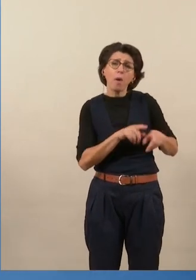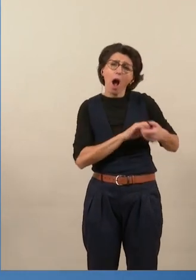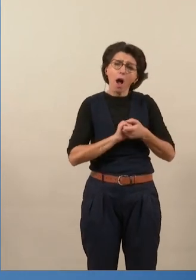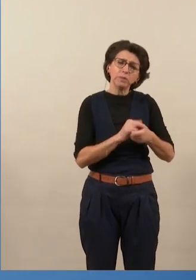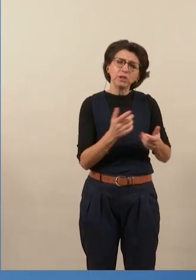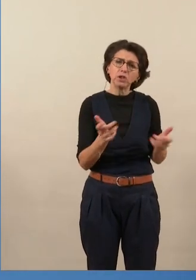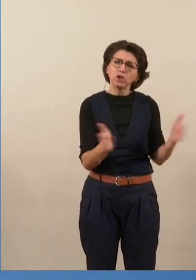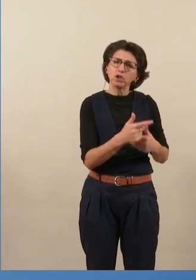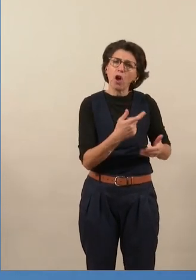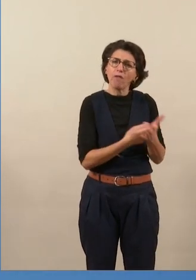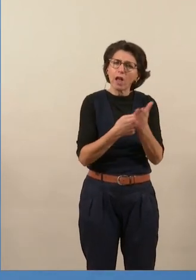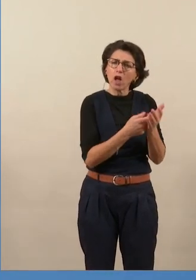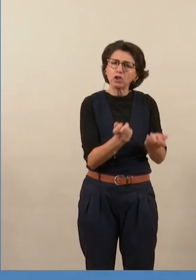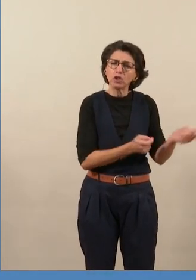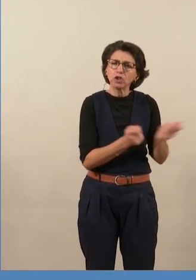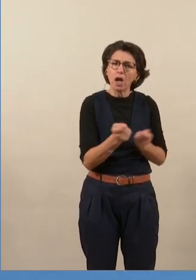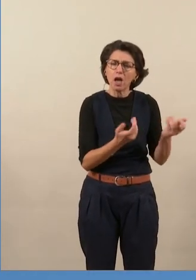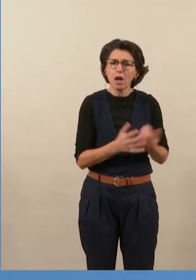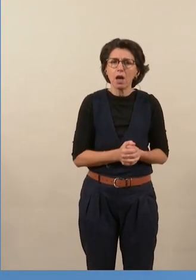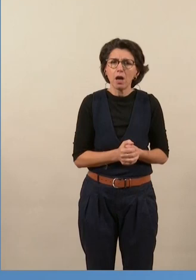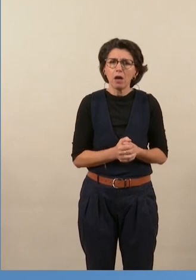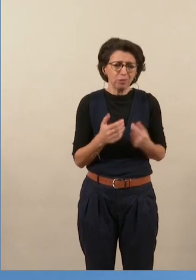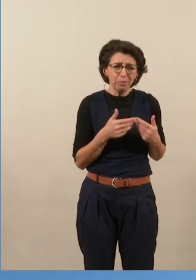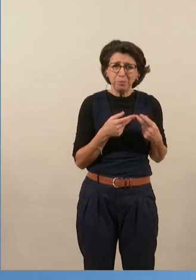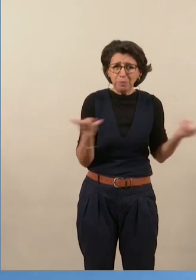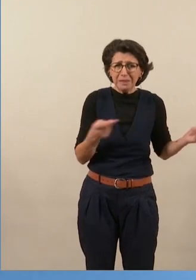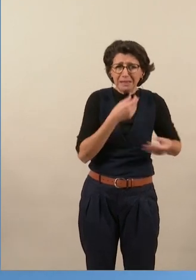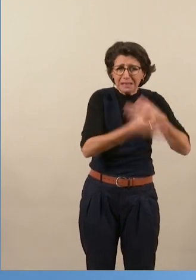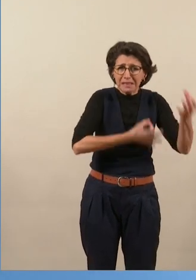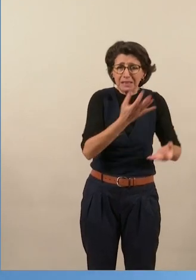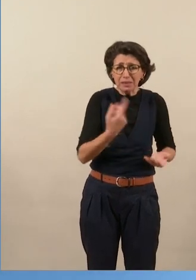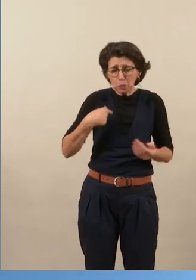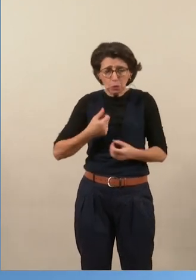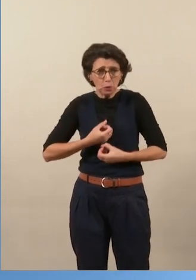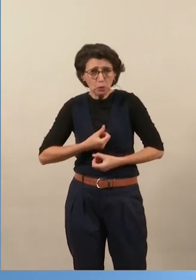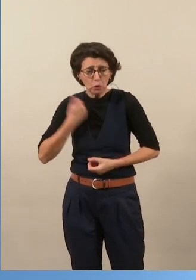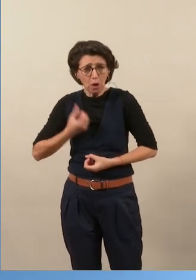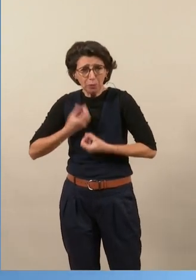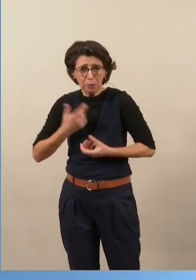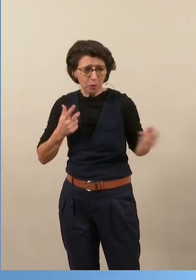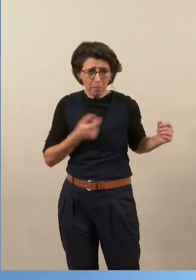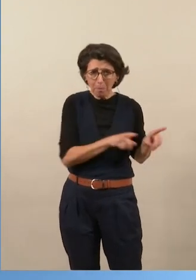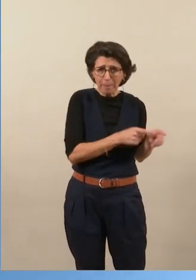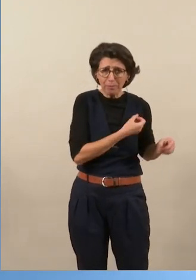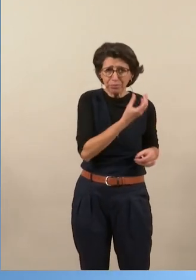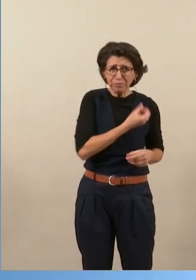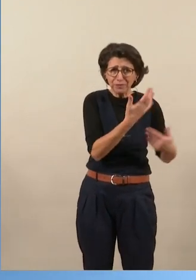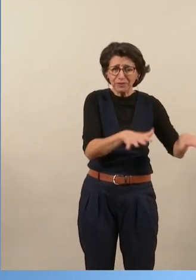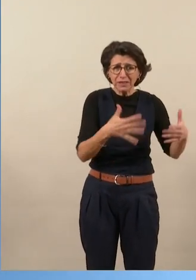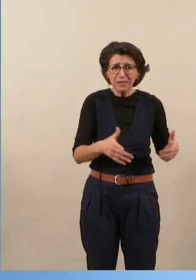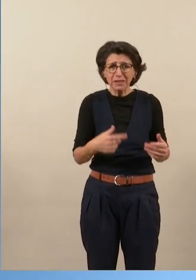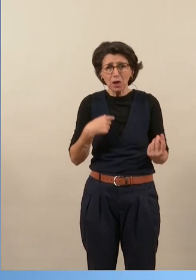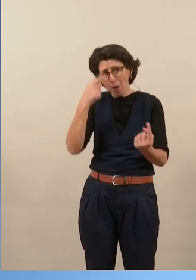ville ne le cache plus donc nous ne sommes pas les seuls ils disent comme nous que la perspective c'est c'est la